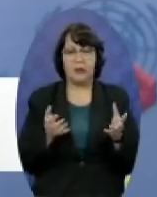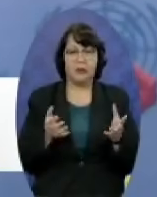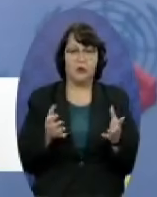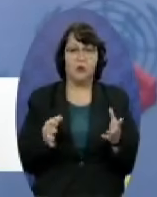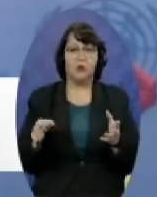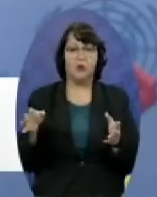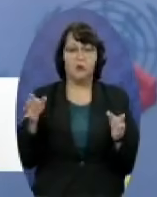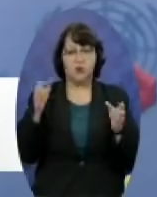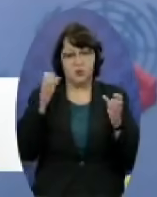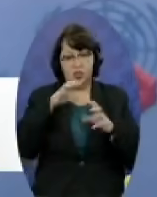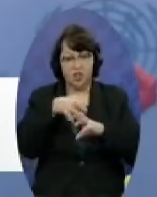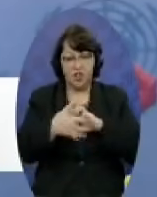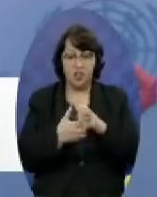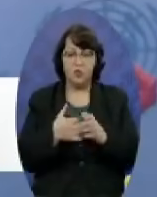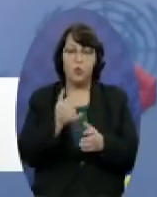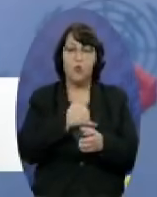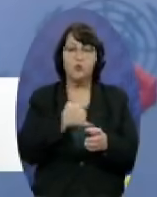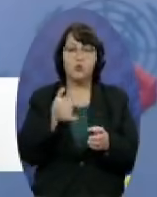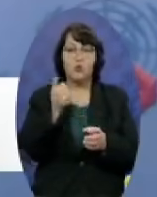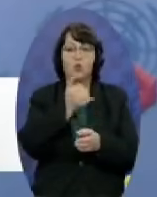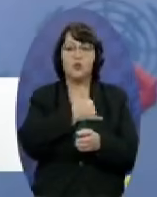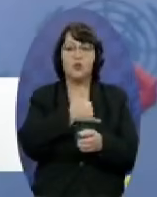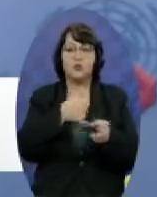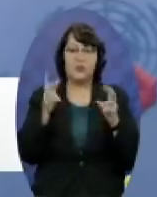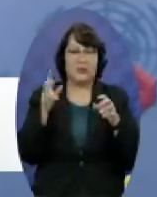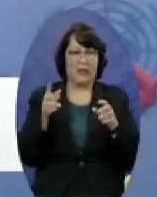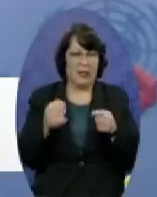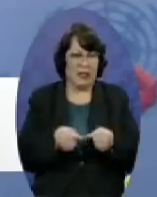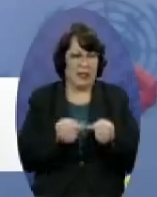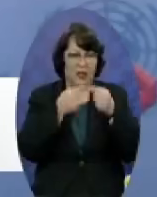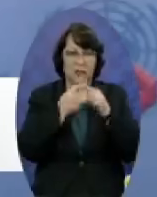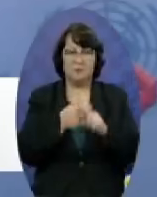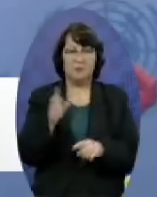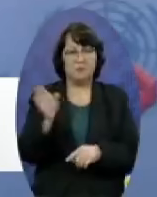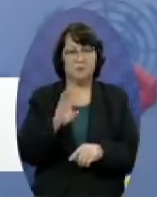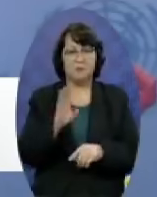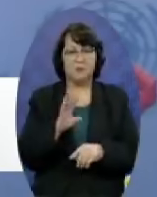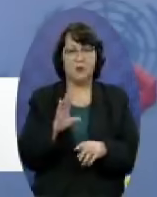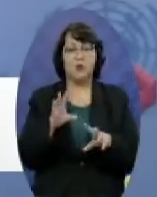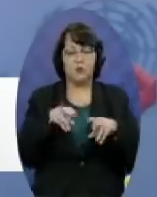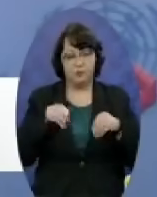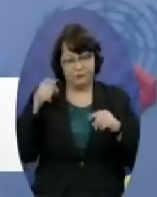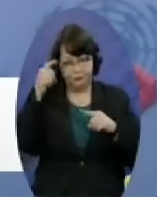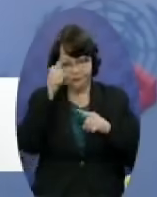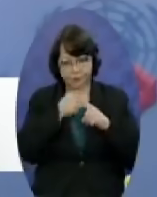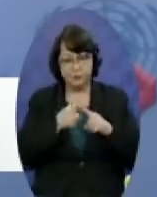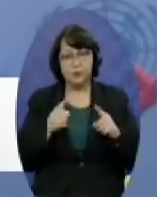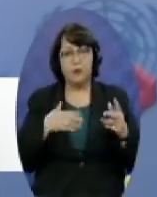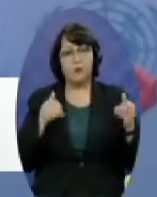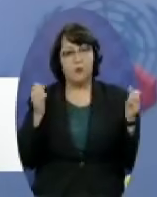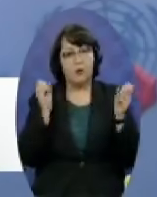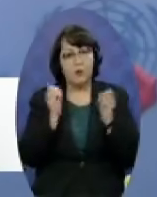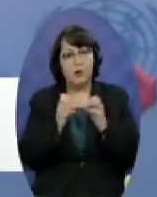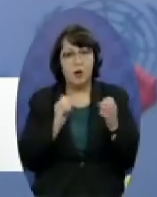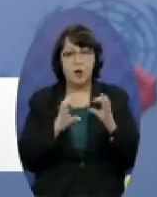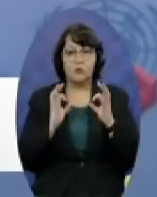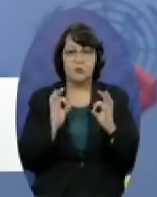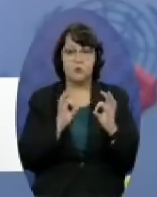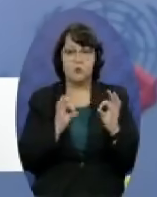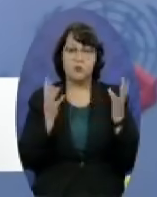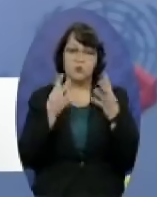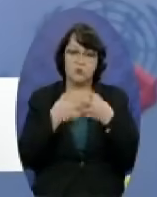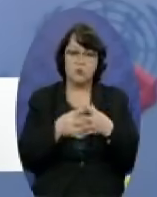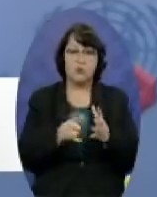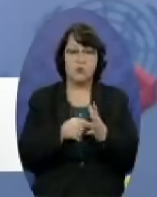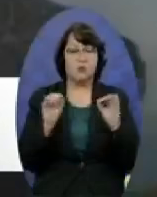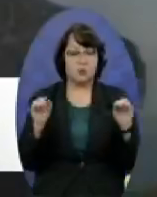орнуудын удирдагчдад хандаж нөхцөл байдлыг аль болох хурцдахгүй байх, дээд зэргээр хүлээцтэй хандаж яриа хэлцээгэн сэргээхийг уриалж байна.